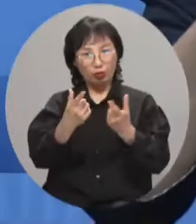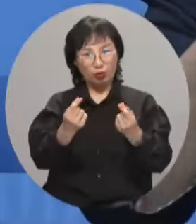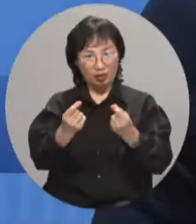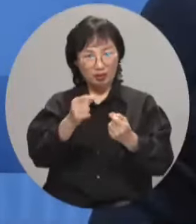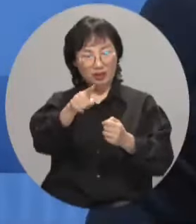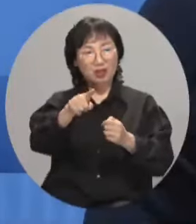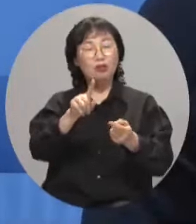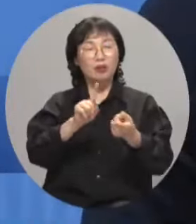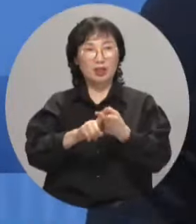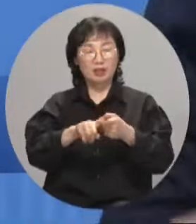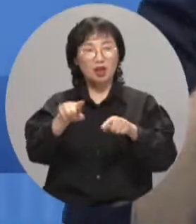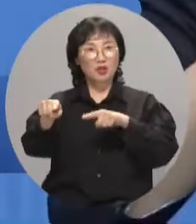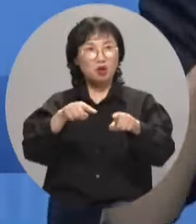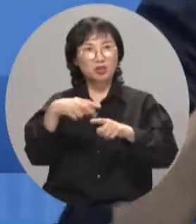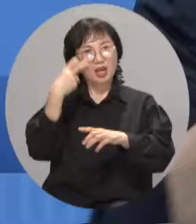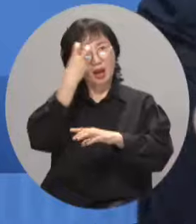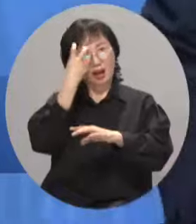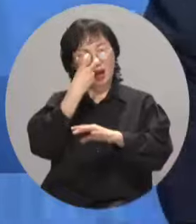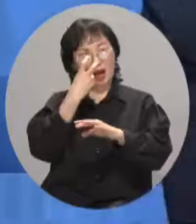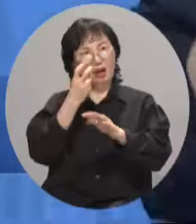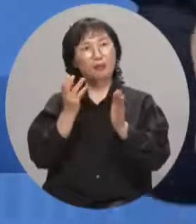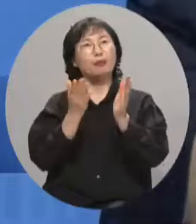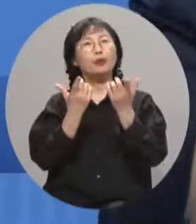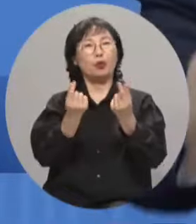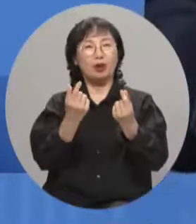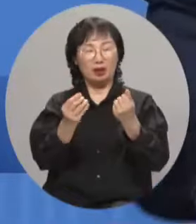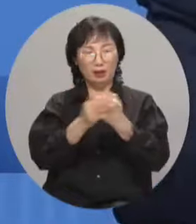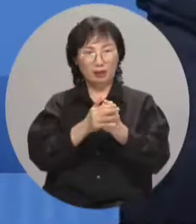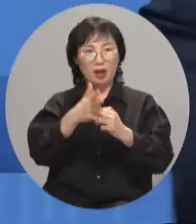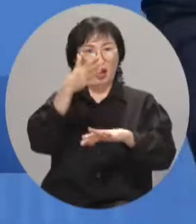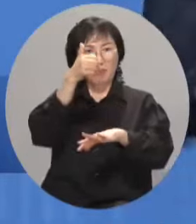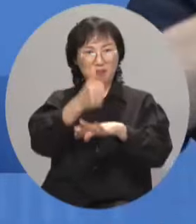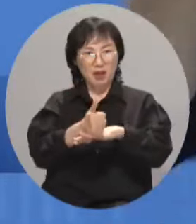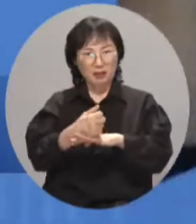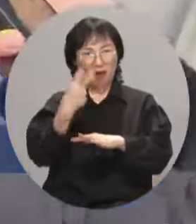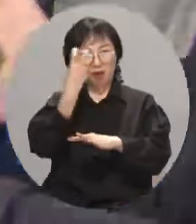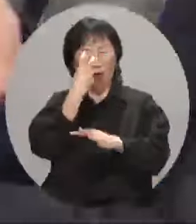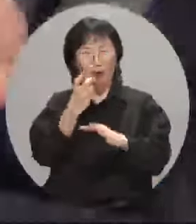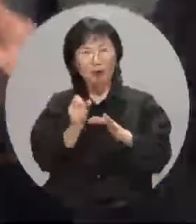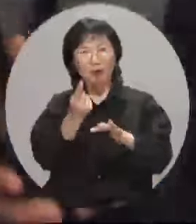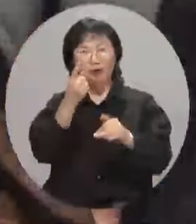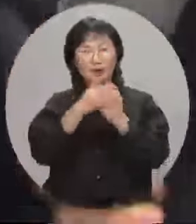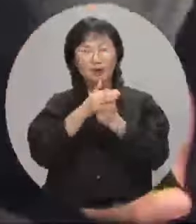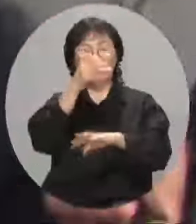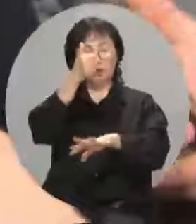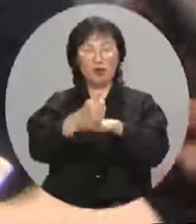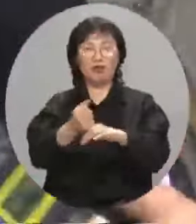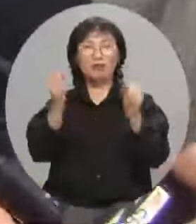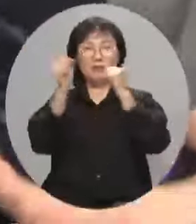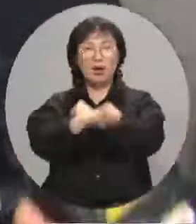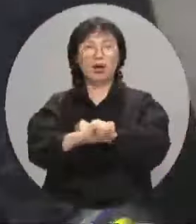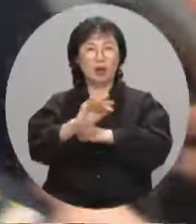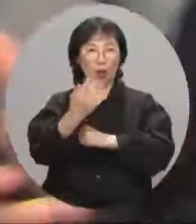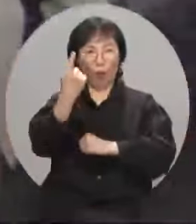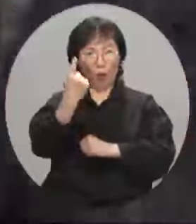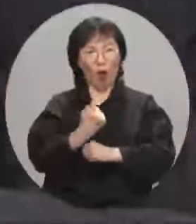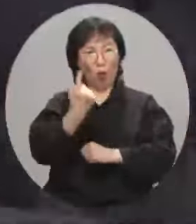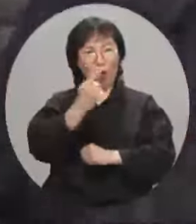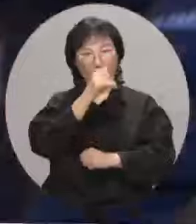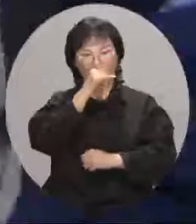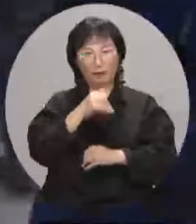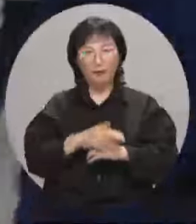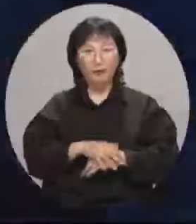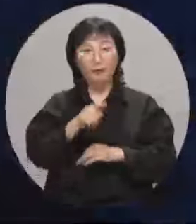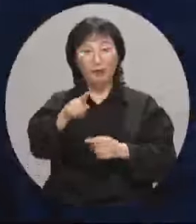개입니다 정치 검찰의 끝은 파멸 이을 잊지 마십시오 전정부 인사 중 조현옥 전 인사